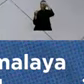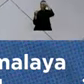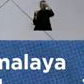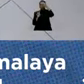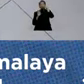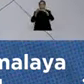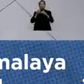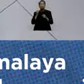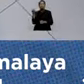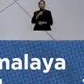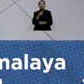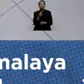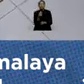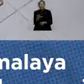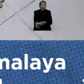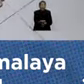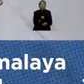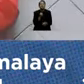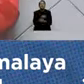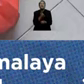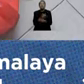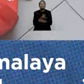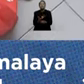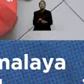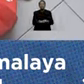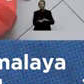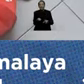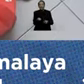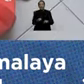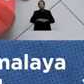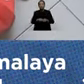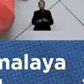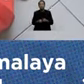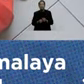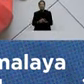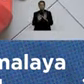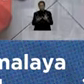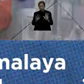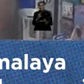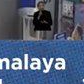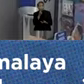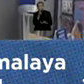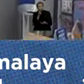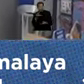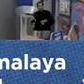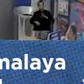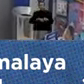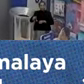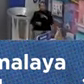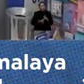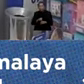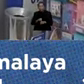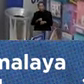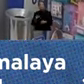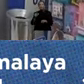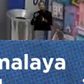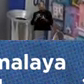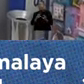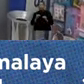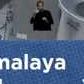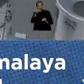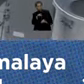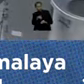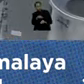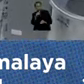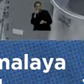gagal menggasak uang meski sempat merusak mesin ATM namun puluhan bungkus rokok di gasak kasus pencurian diketahui karyawan saat curiga